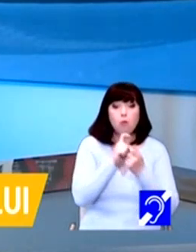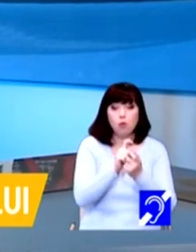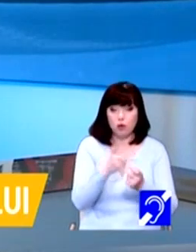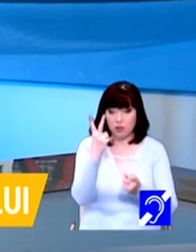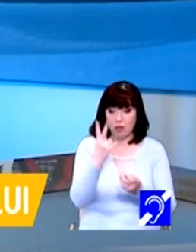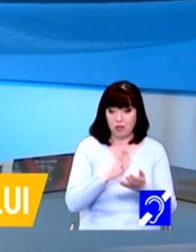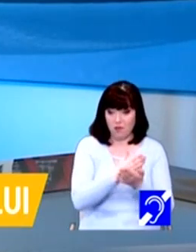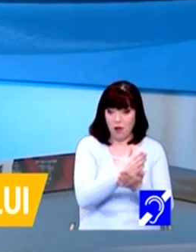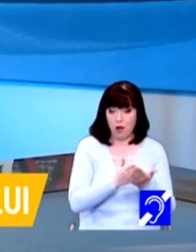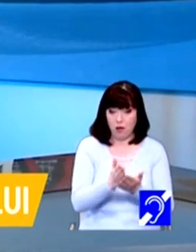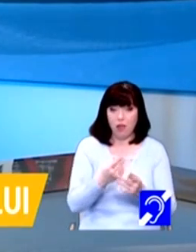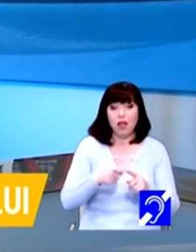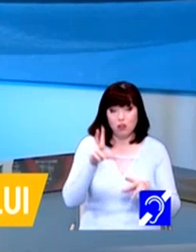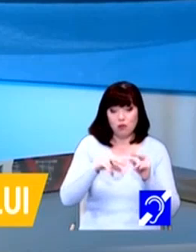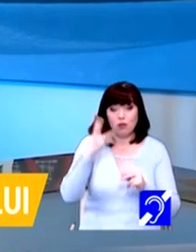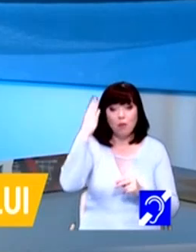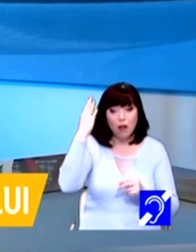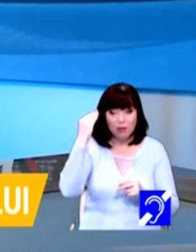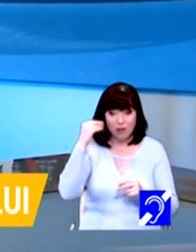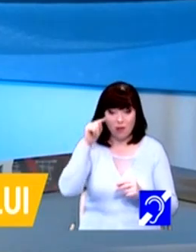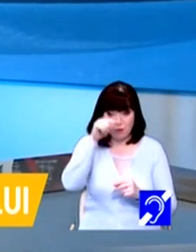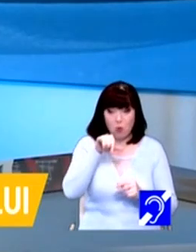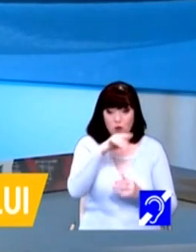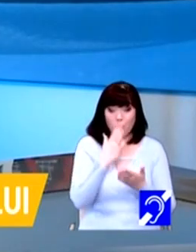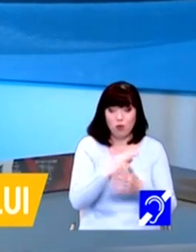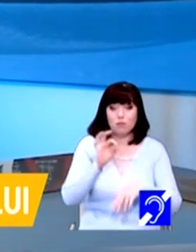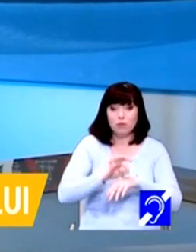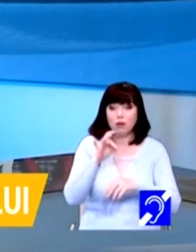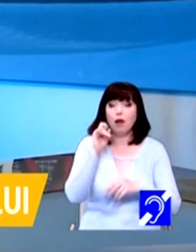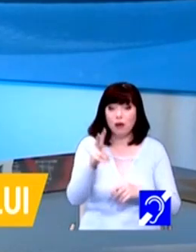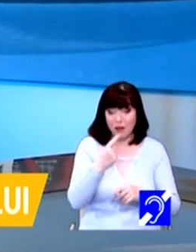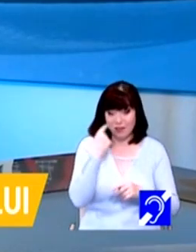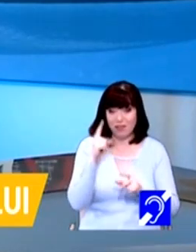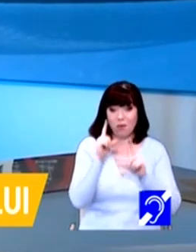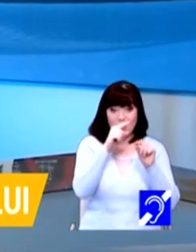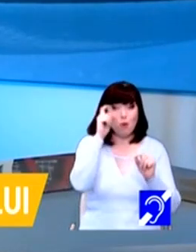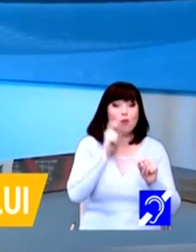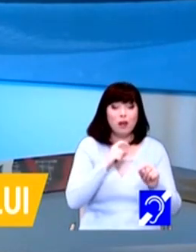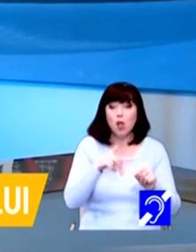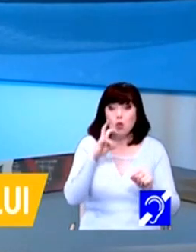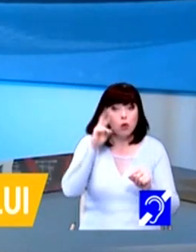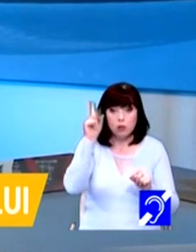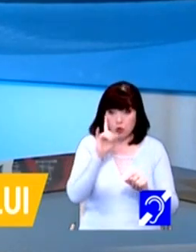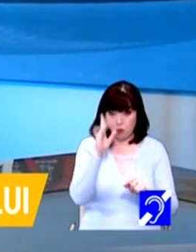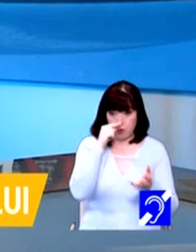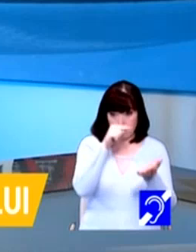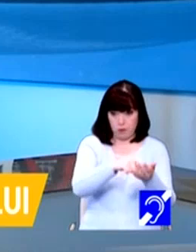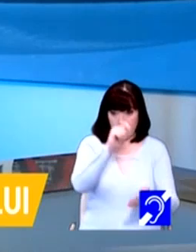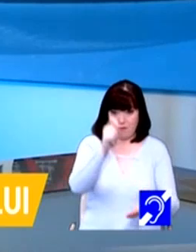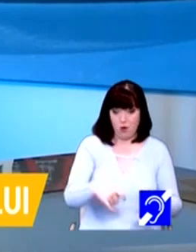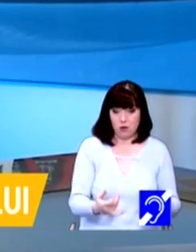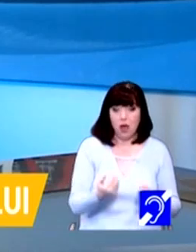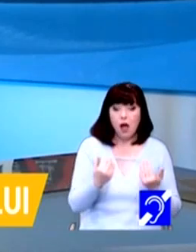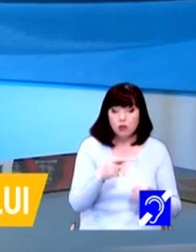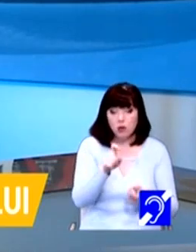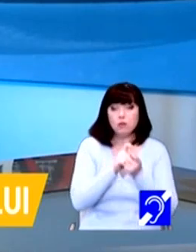lupta cutremurătoare a unui basarabean diagnosticat cu cancer, plecat recent în Ucraina, fără să știe ce avea să se întâmple. Acum